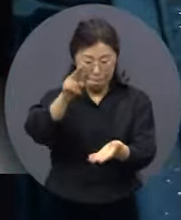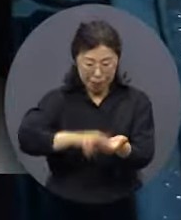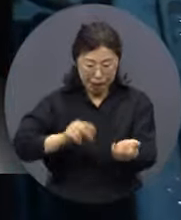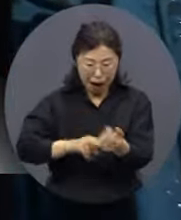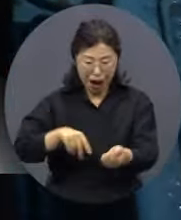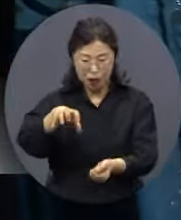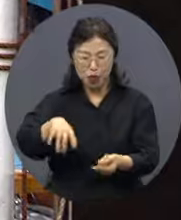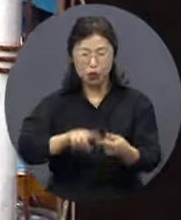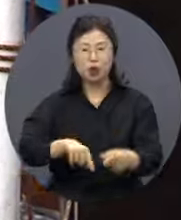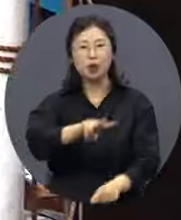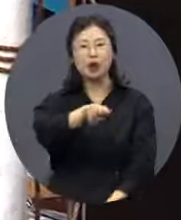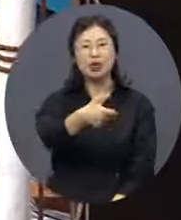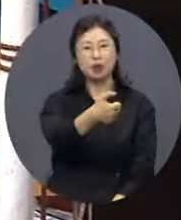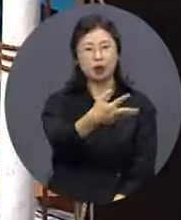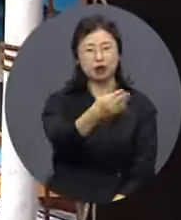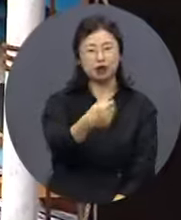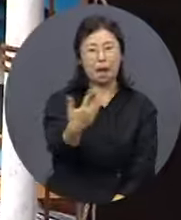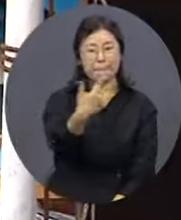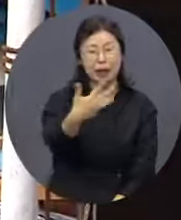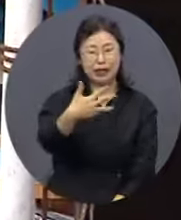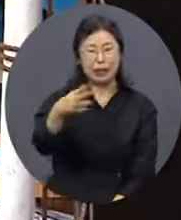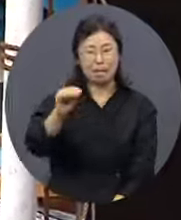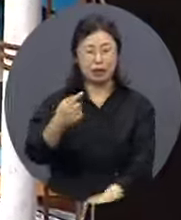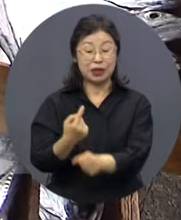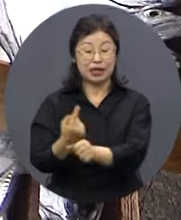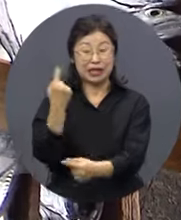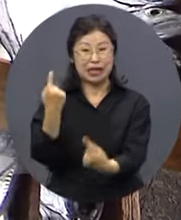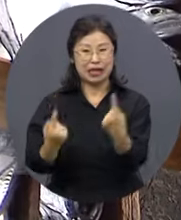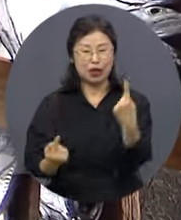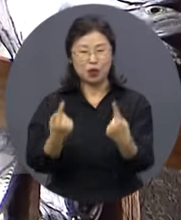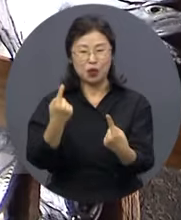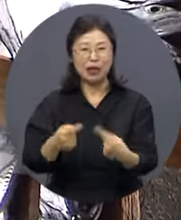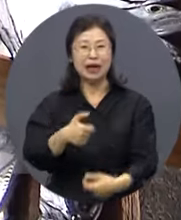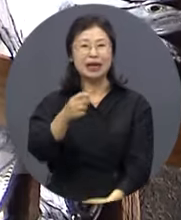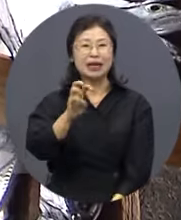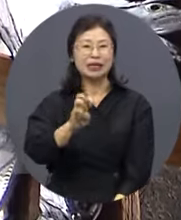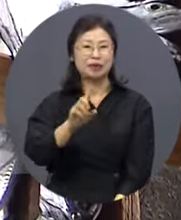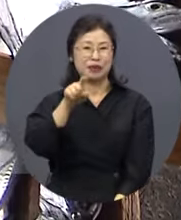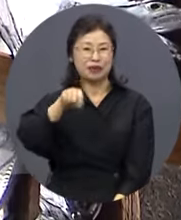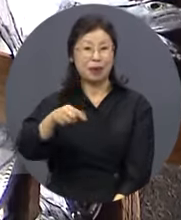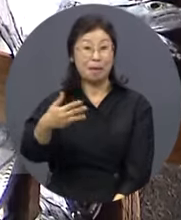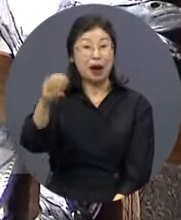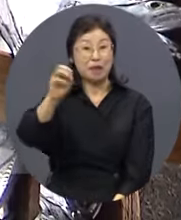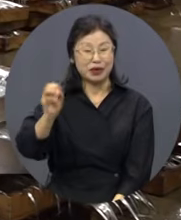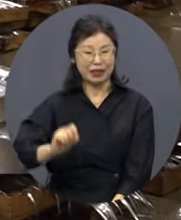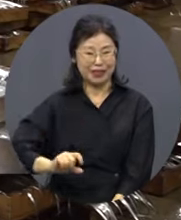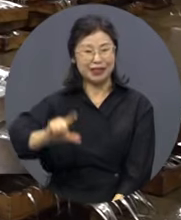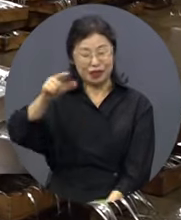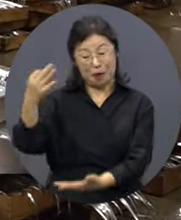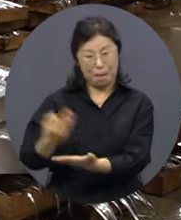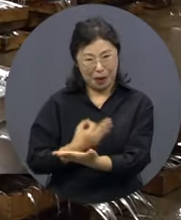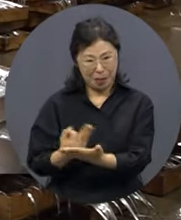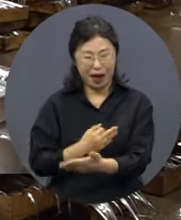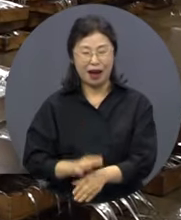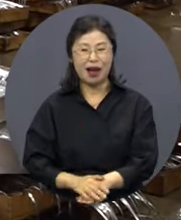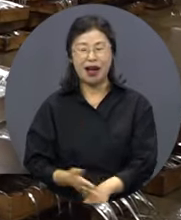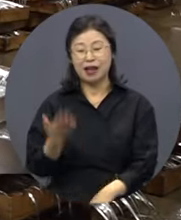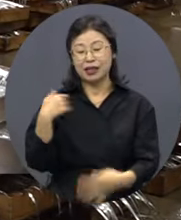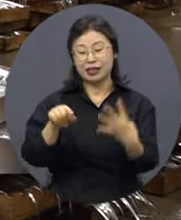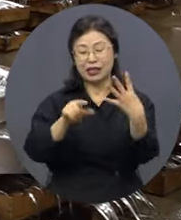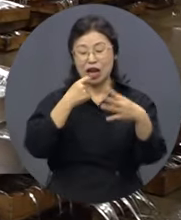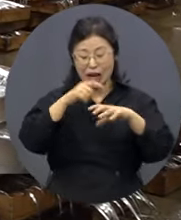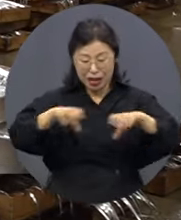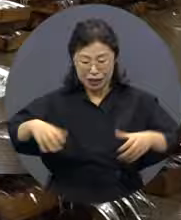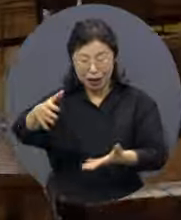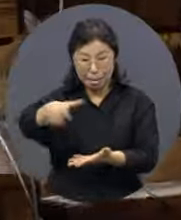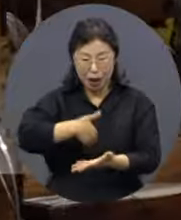259억 4,800만 원으로 지난해 같은 기간보다 31.8% 늘었습니다 지난달 갈치